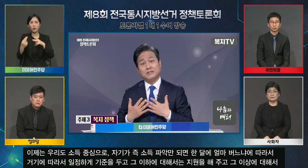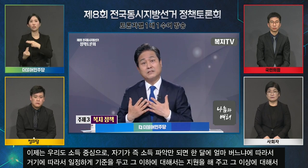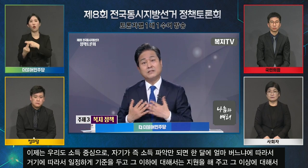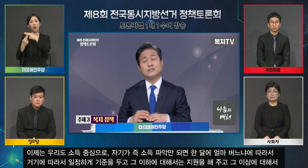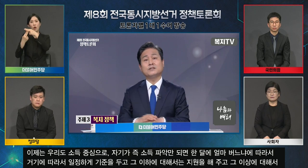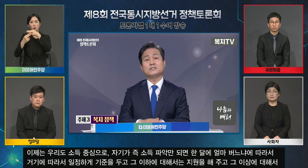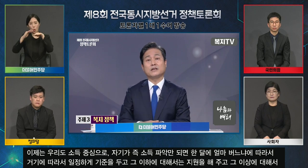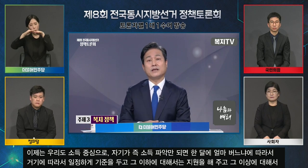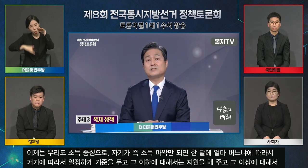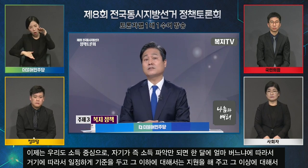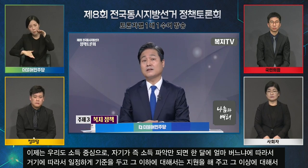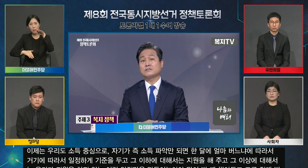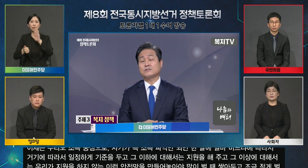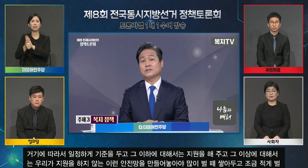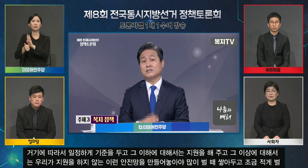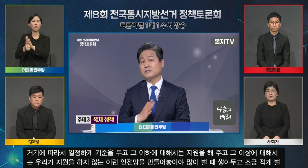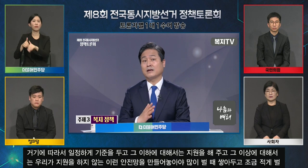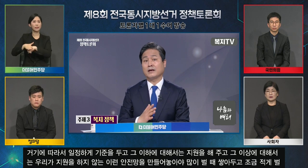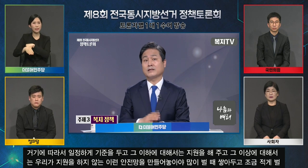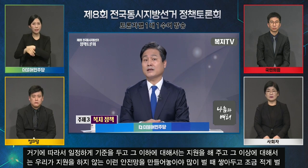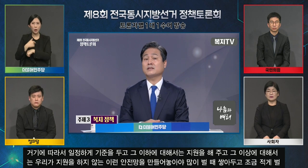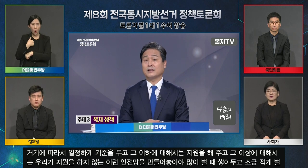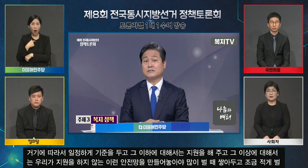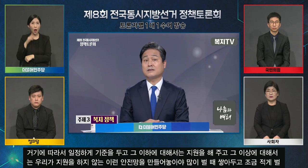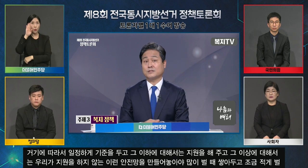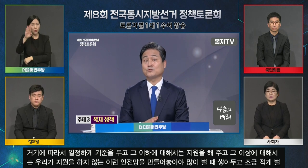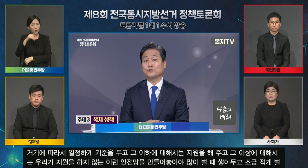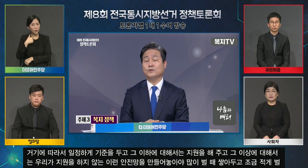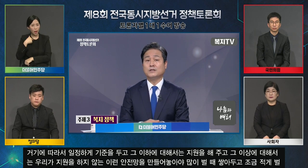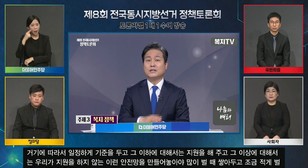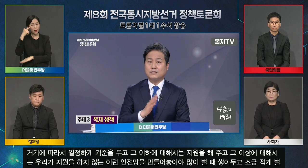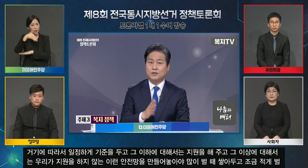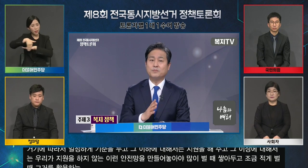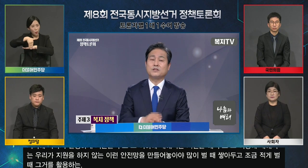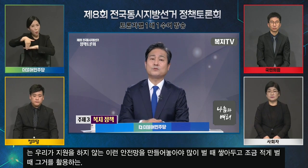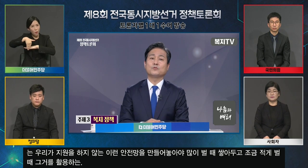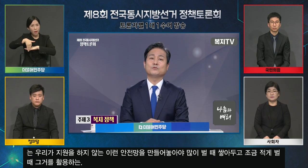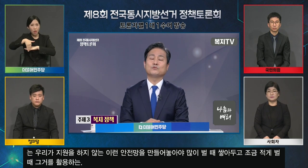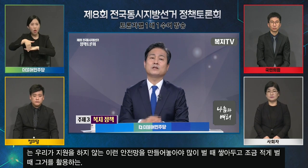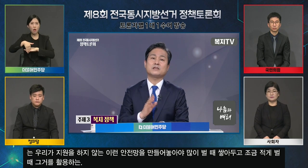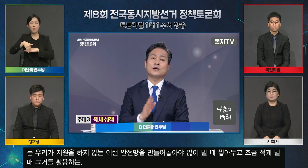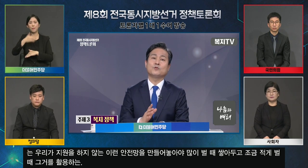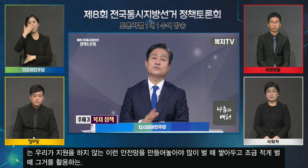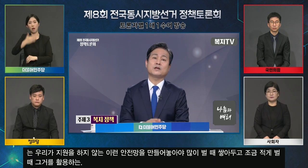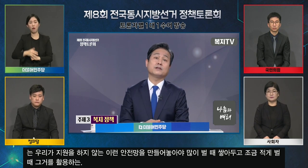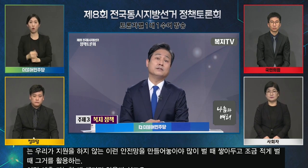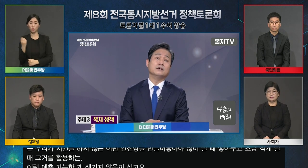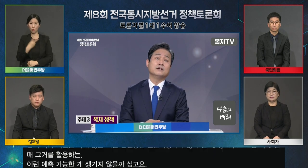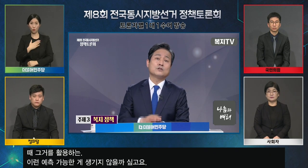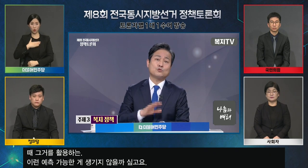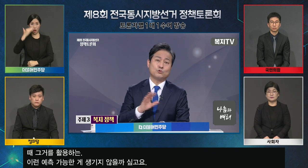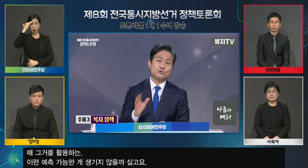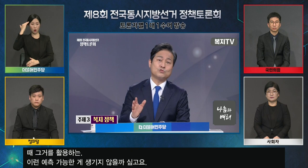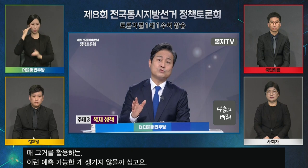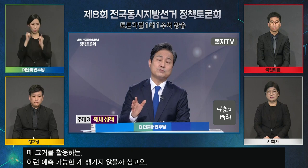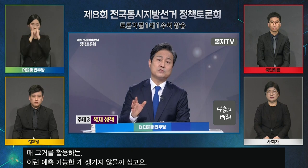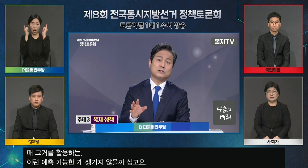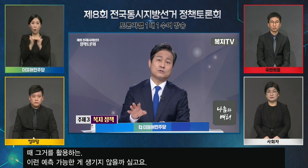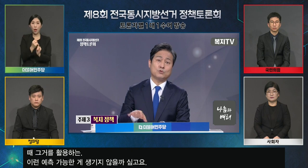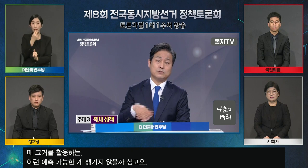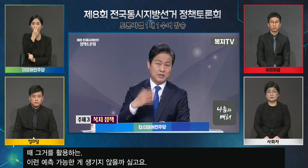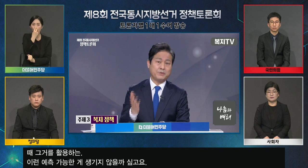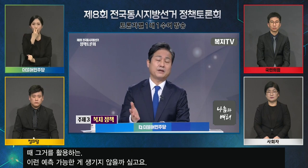활용하는 이런 예측 가능성이 인생에 생기지 않을까 싶고요. 그런 면에서 보면 우리나라 사회보험 체계를 소득